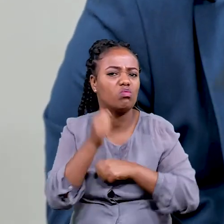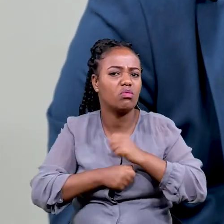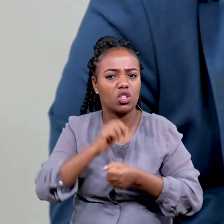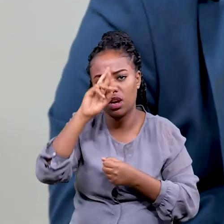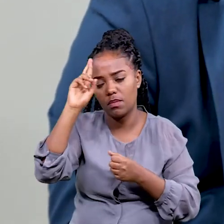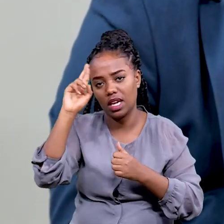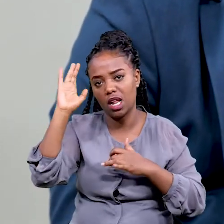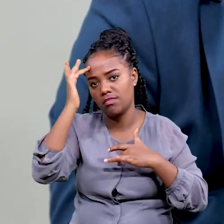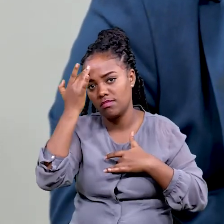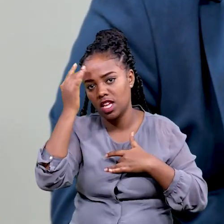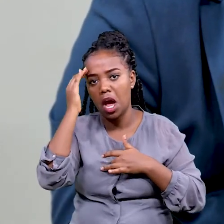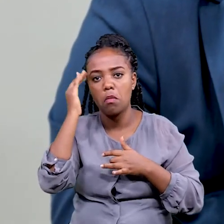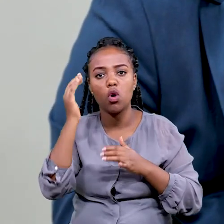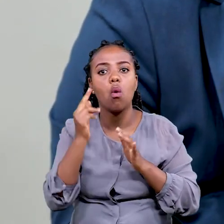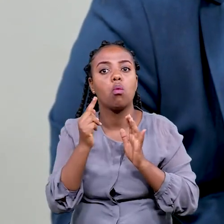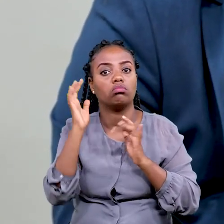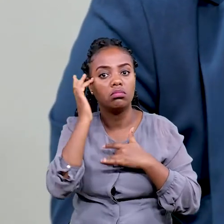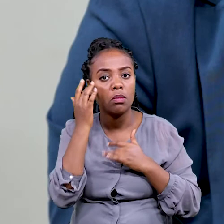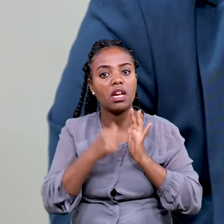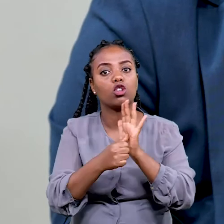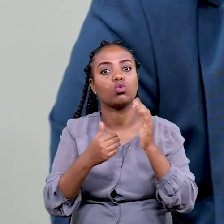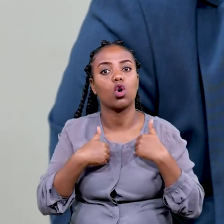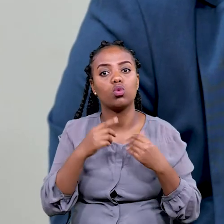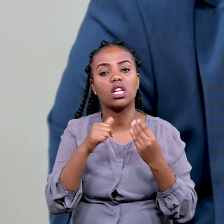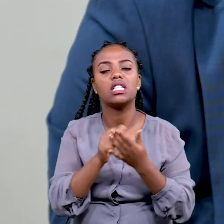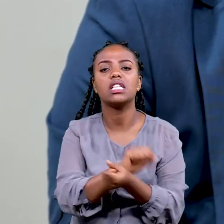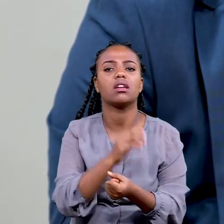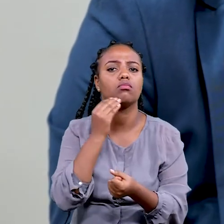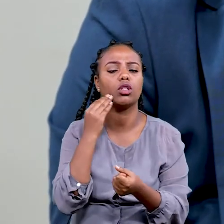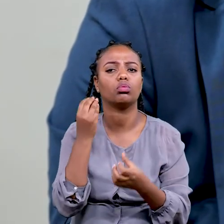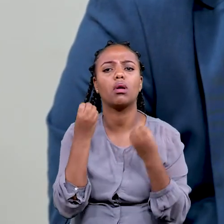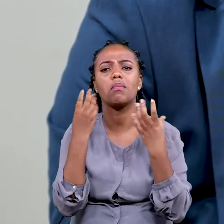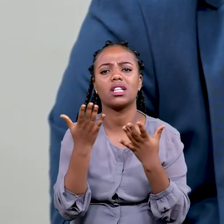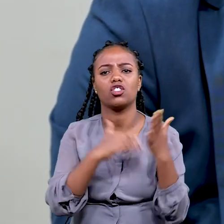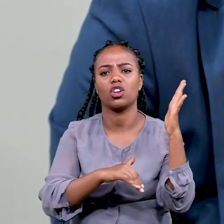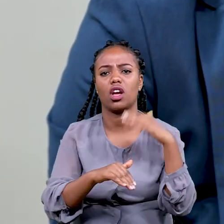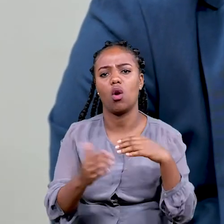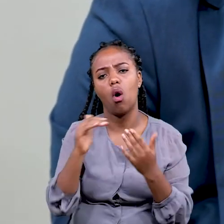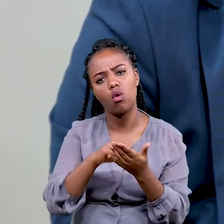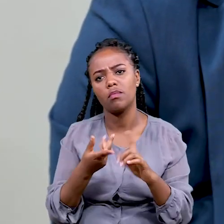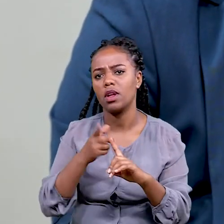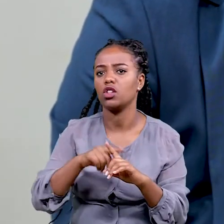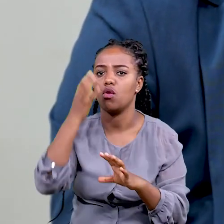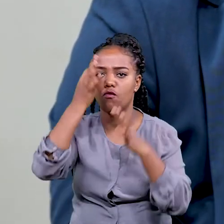ባህሪ የአእምሮ ህመም እንትኖች አሉ። ያኔ ማረሚያ ቤቶች በብዛት ይቸገራሉ። አሁንም መልሰው ወደ ፍርድ ቤት ወይም